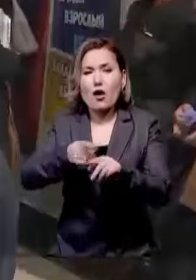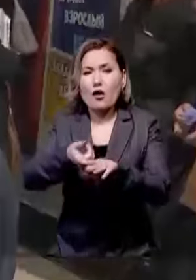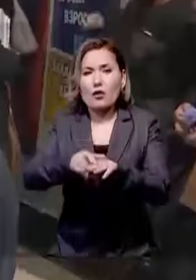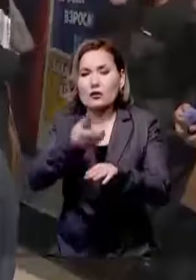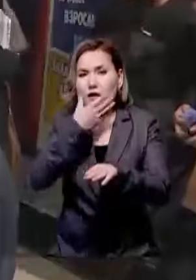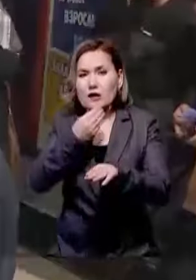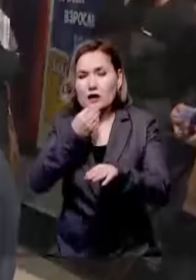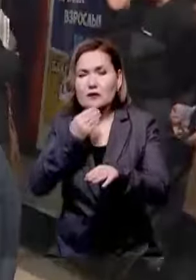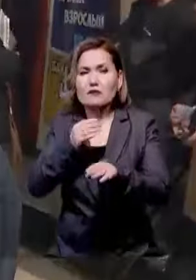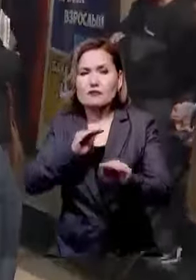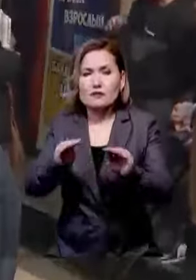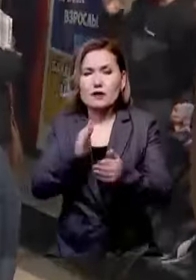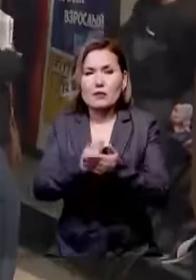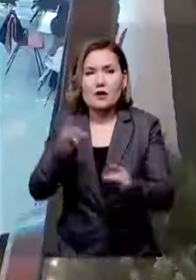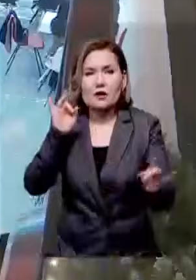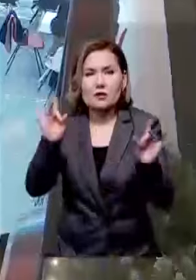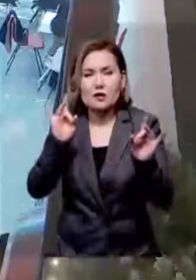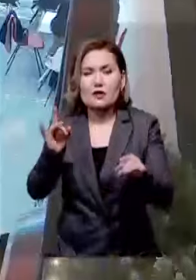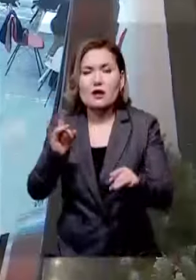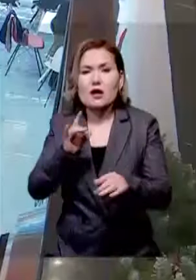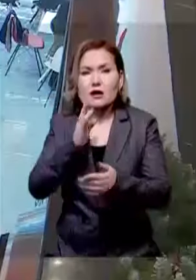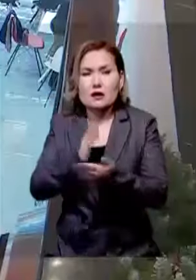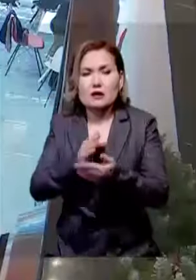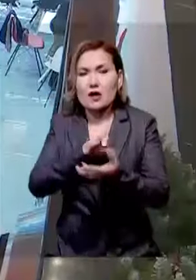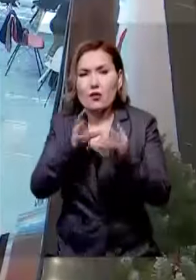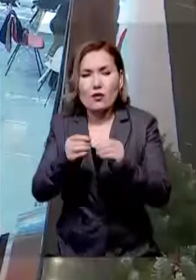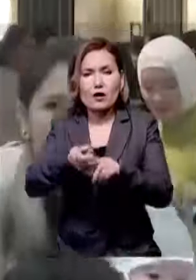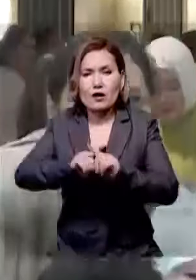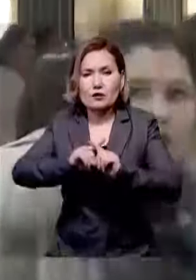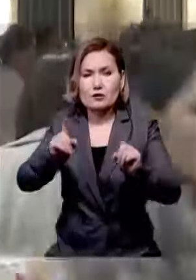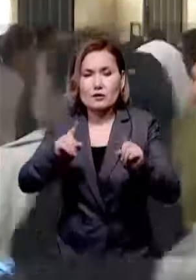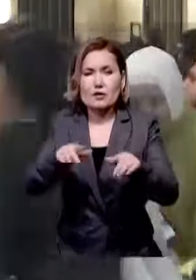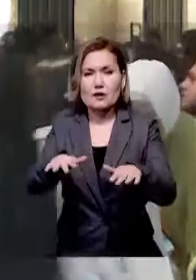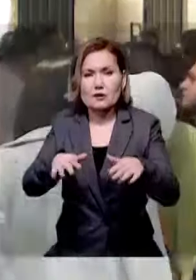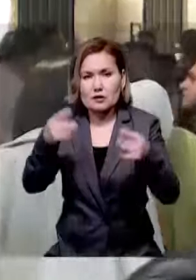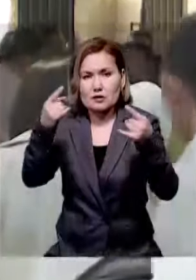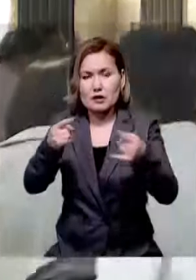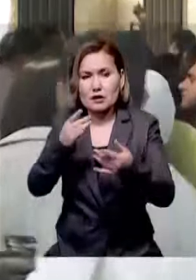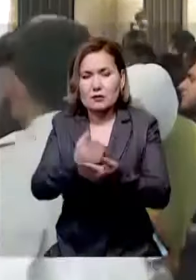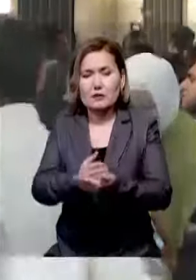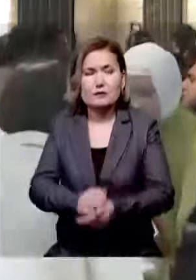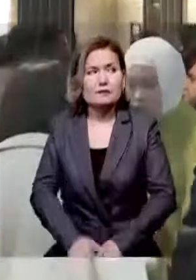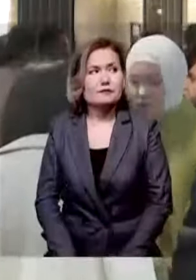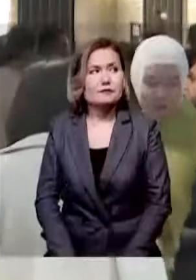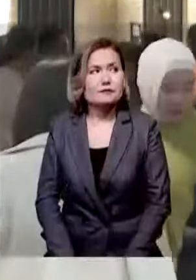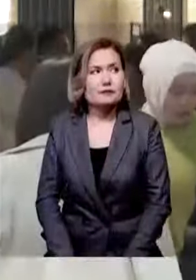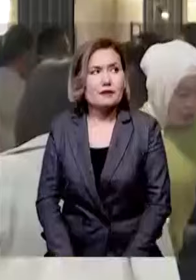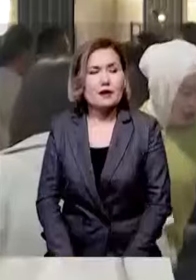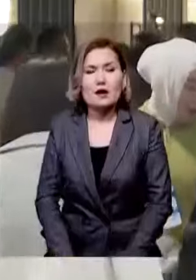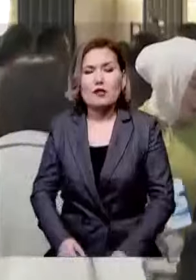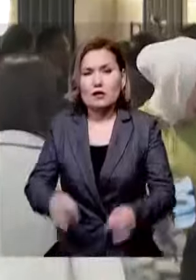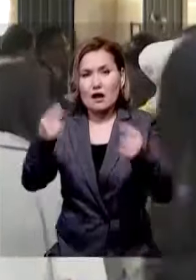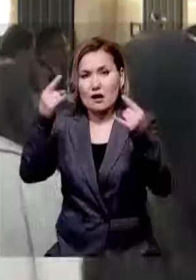жүйемен қамтылды. Ұлттық рең алған заманауи залдар түрлі артықшылықтарға ие. Лампылық кинопроекторлерге қарағанда, олардың